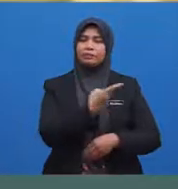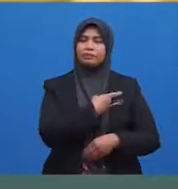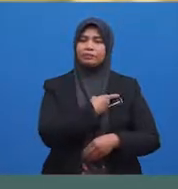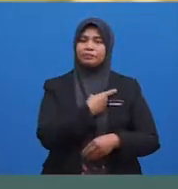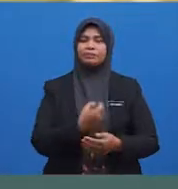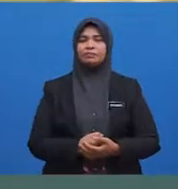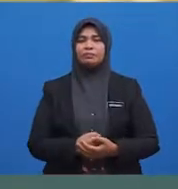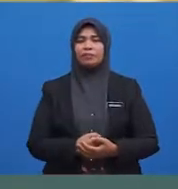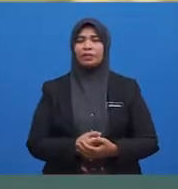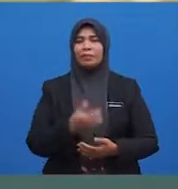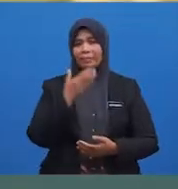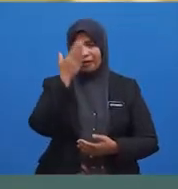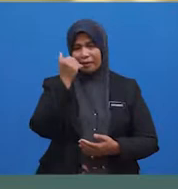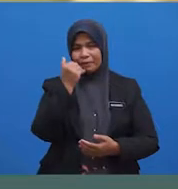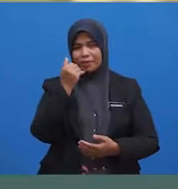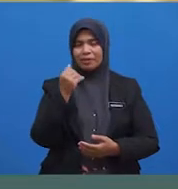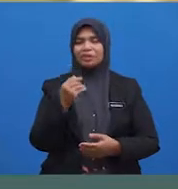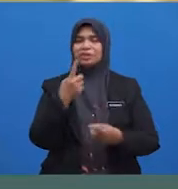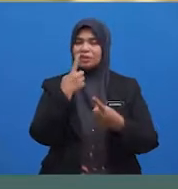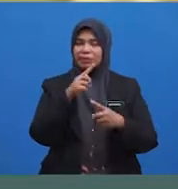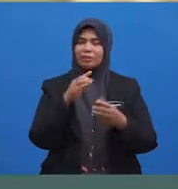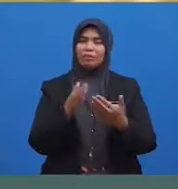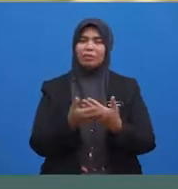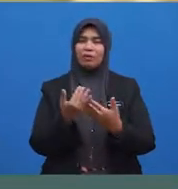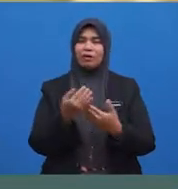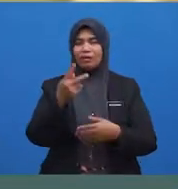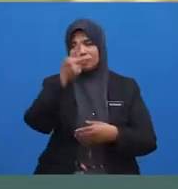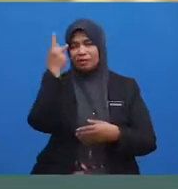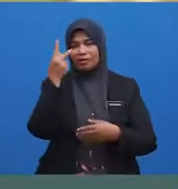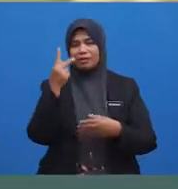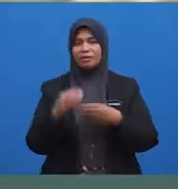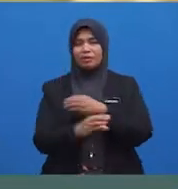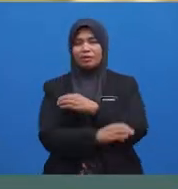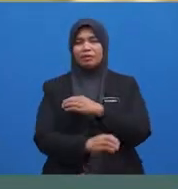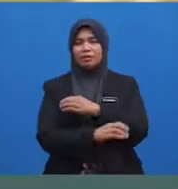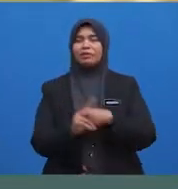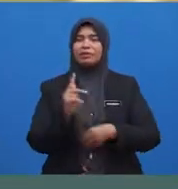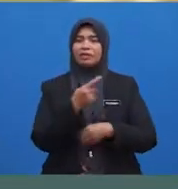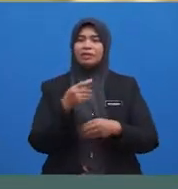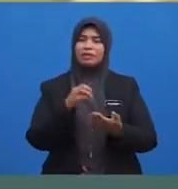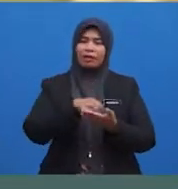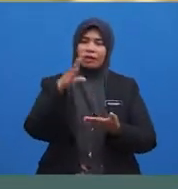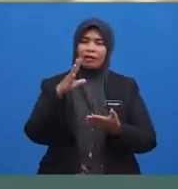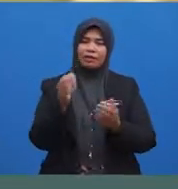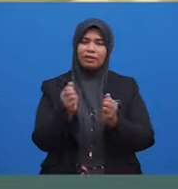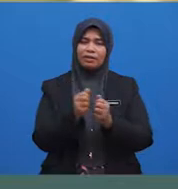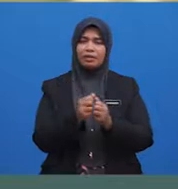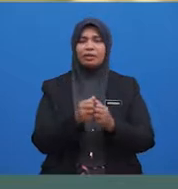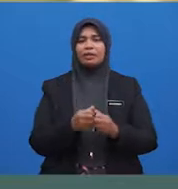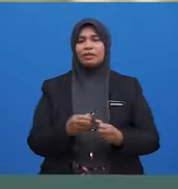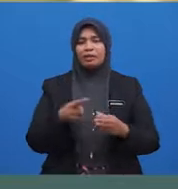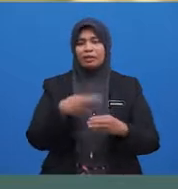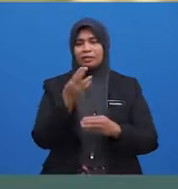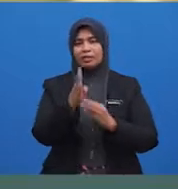Jawapannya mudah. Negara kita kaya dengan hasil bumi seperti biji timah, emas dan perak. Sejak